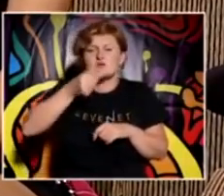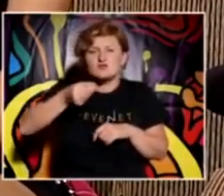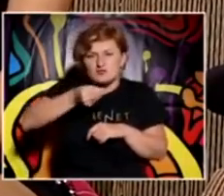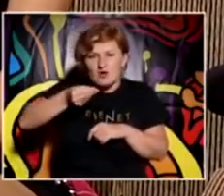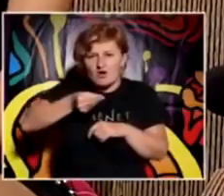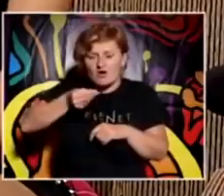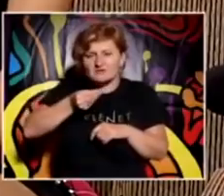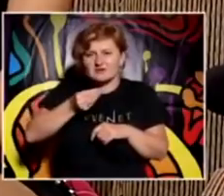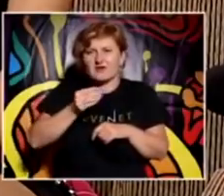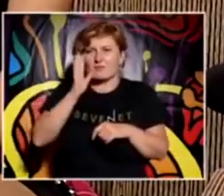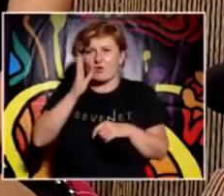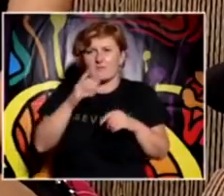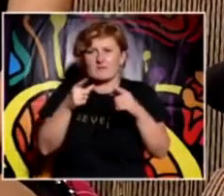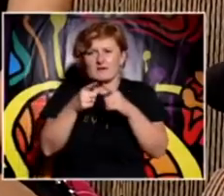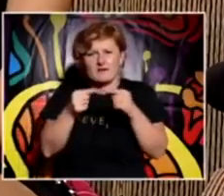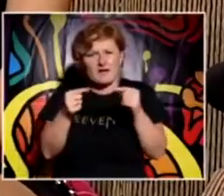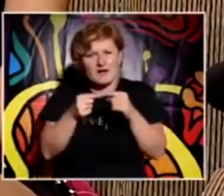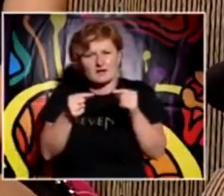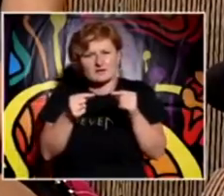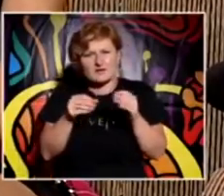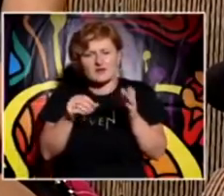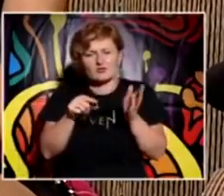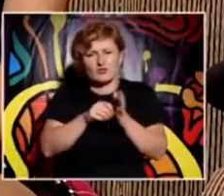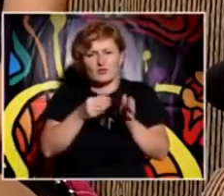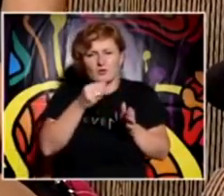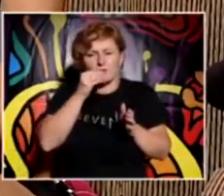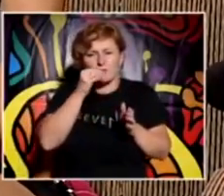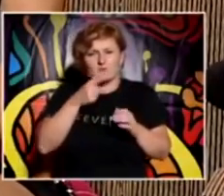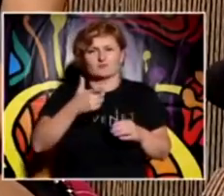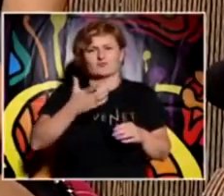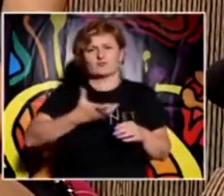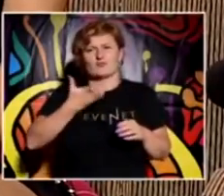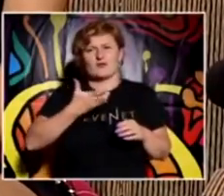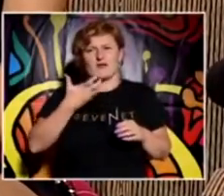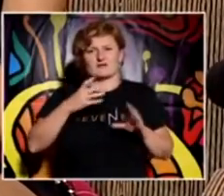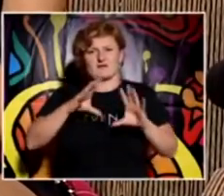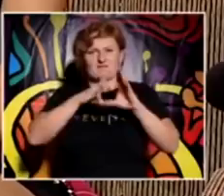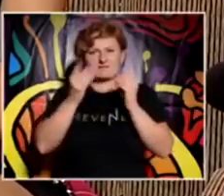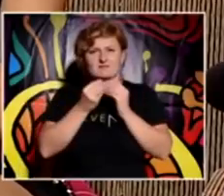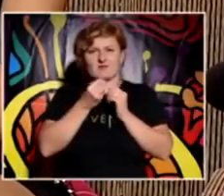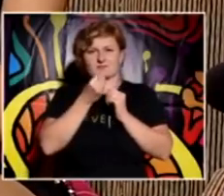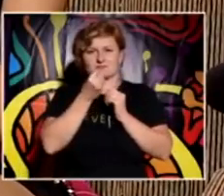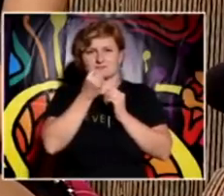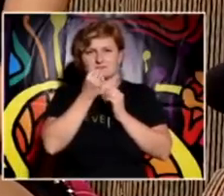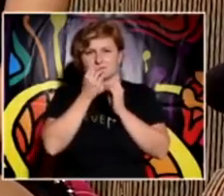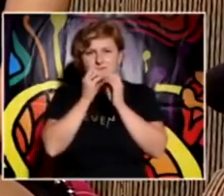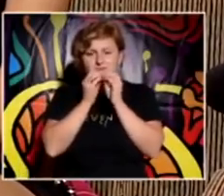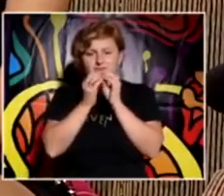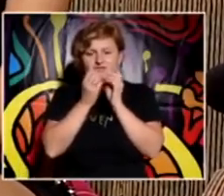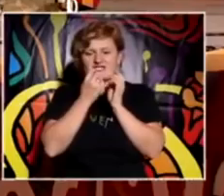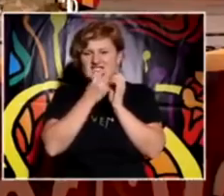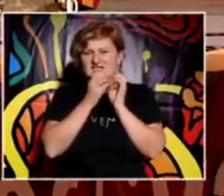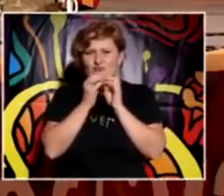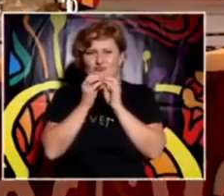jak bierzecie to jajko do ust, to czujecie, jak wszystko się kruszy pod waszymi zębami, to jest naprawdę